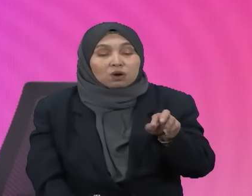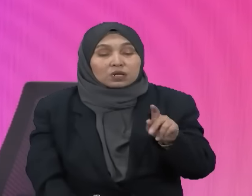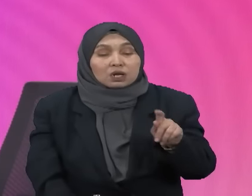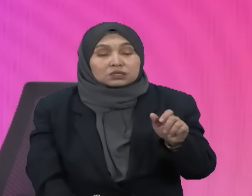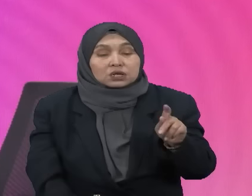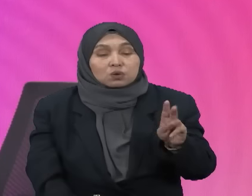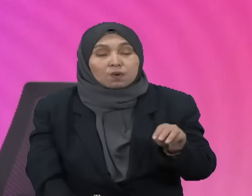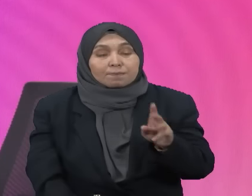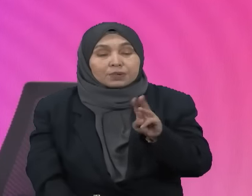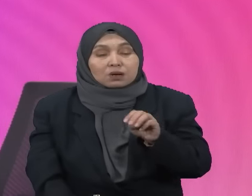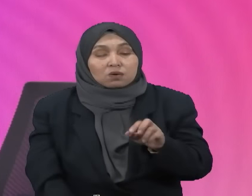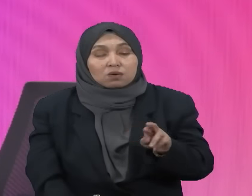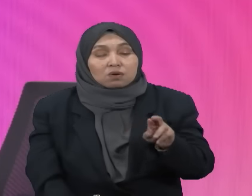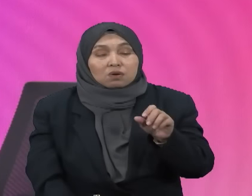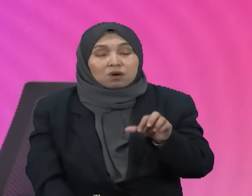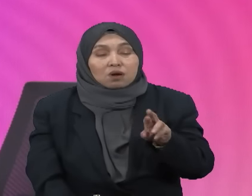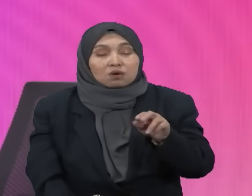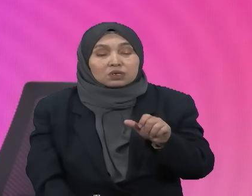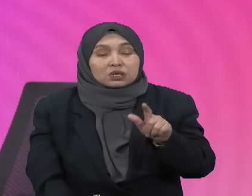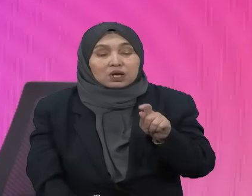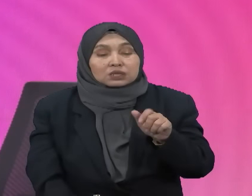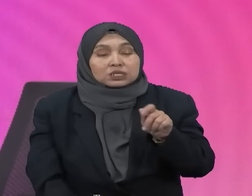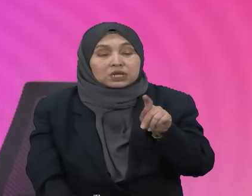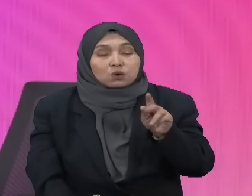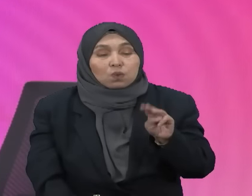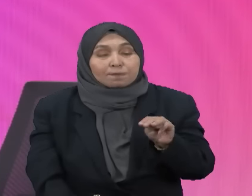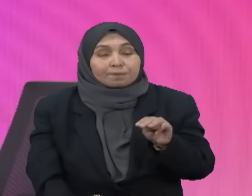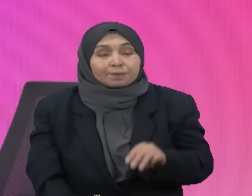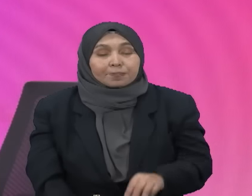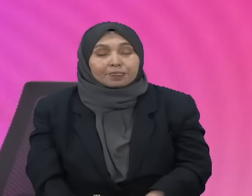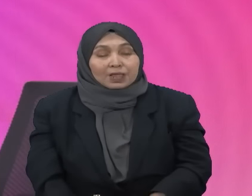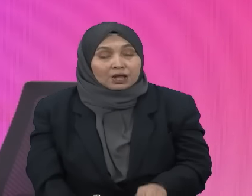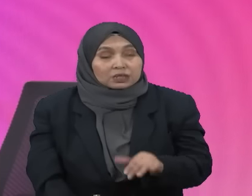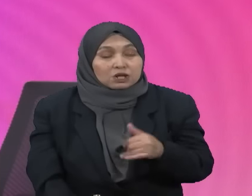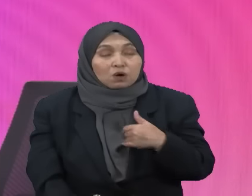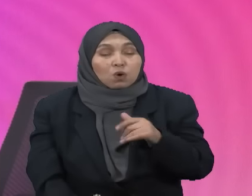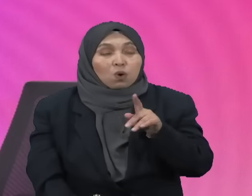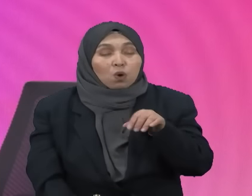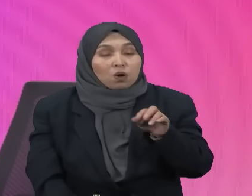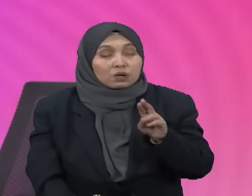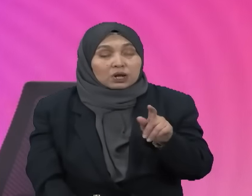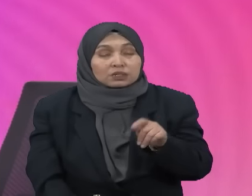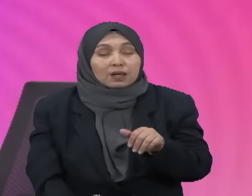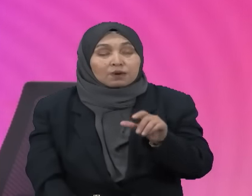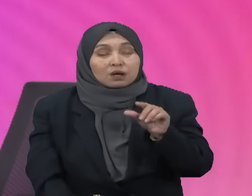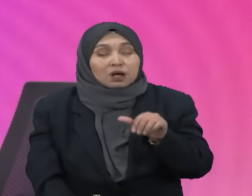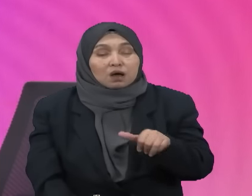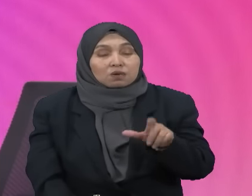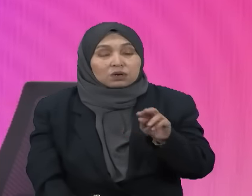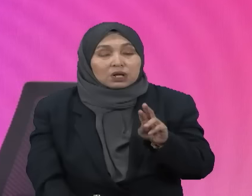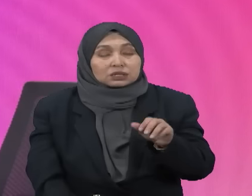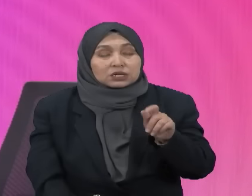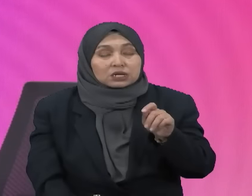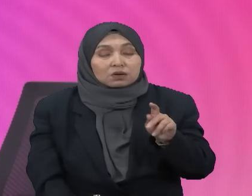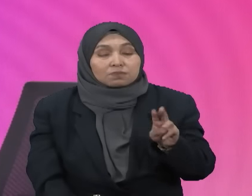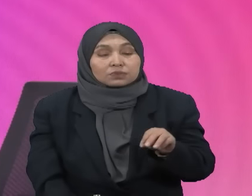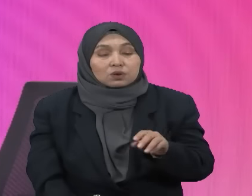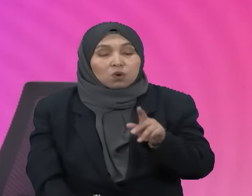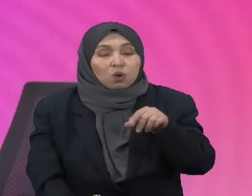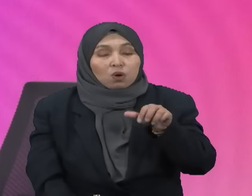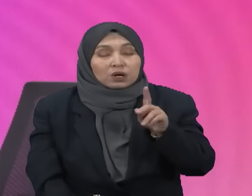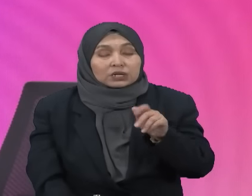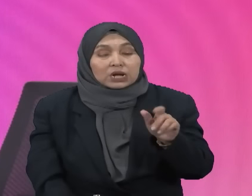qaryatikum. Min qaryatikum. Jangan qor. Min qarya. Kalau